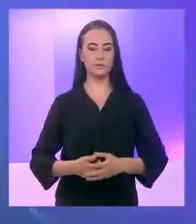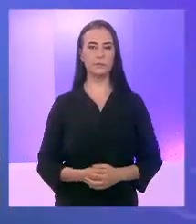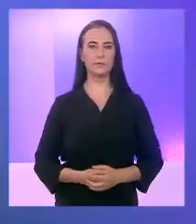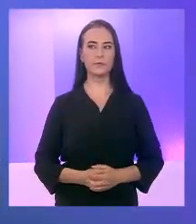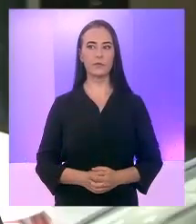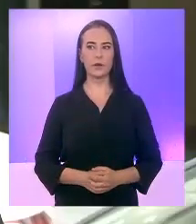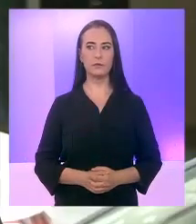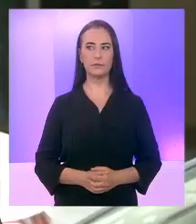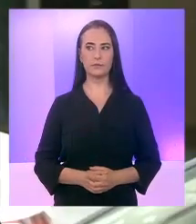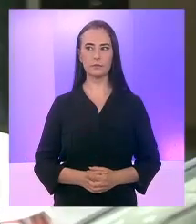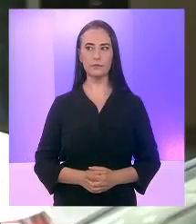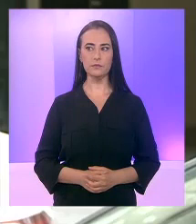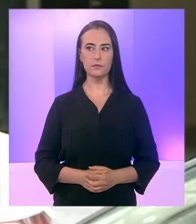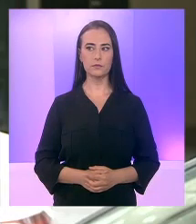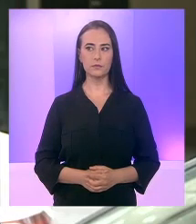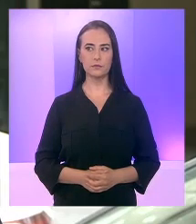urmărim!